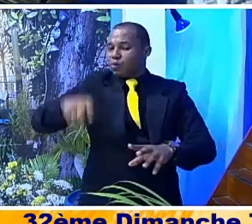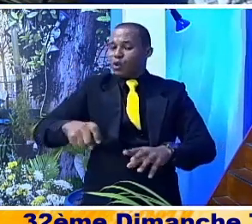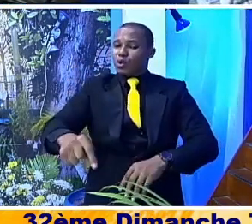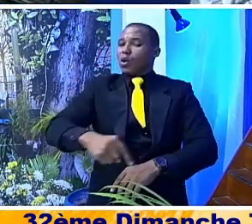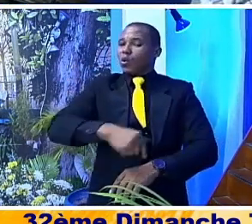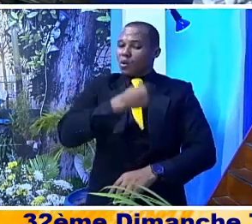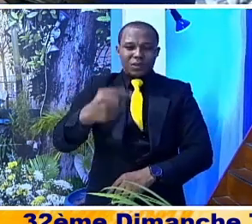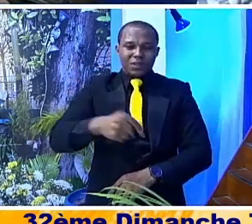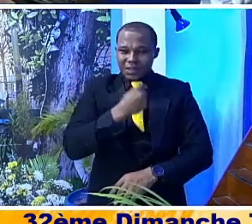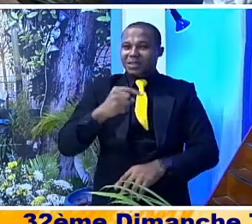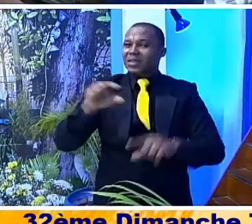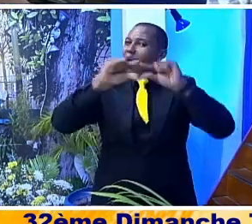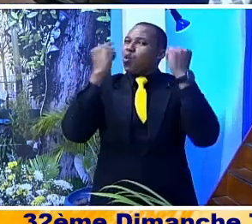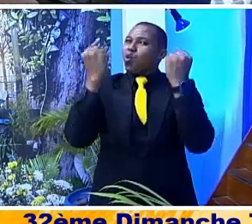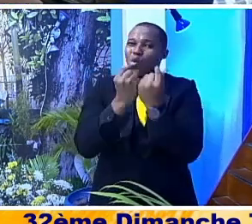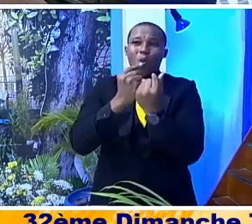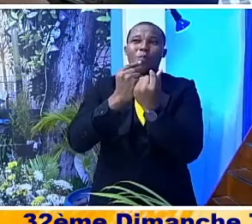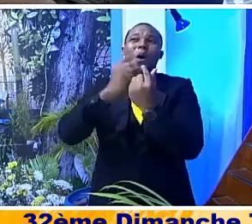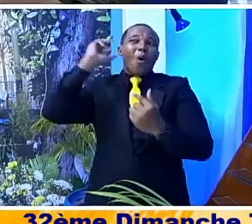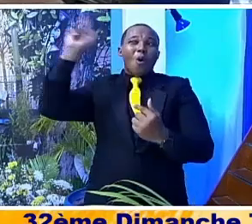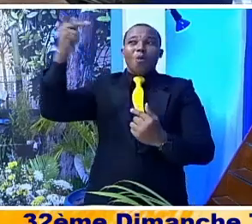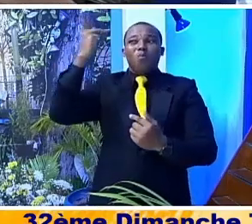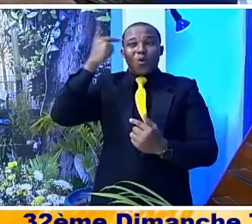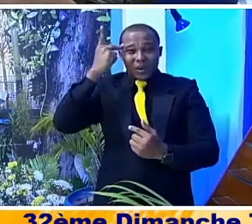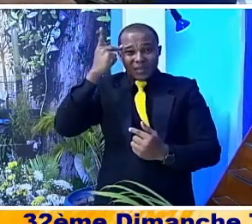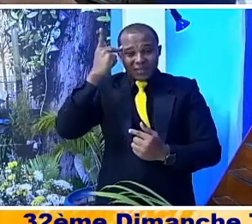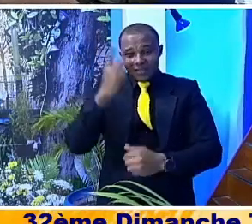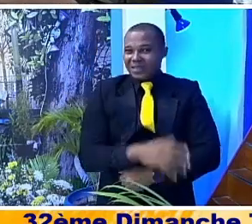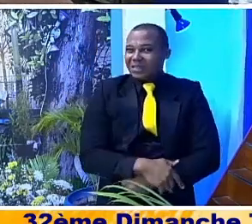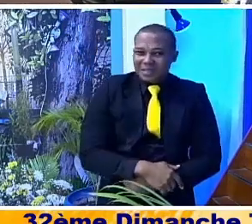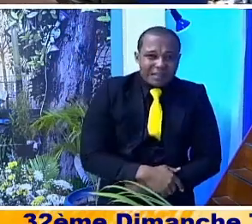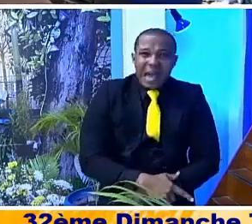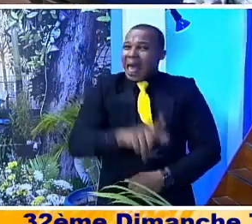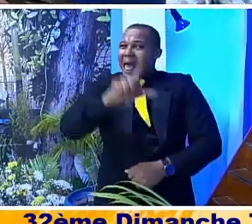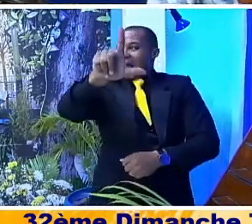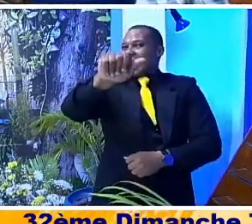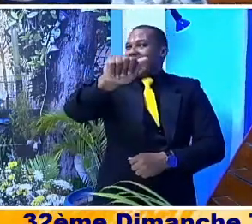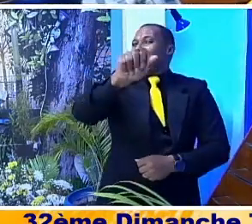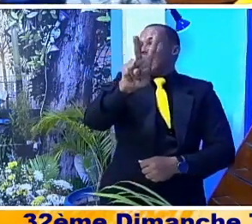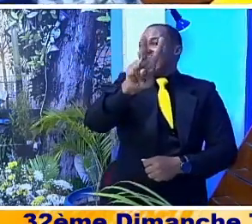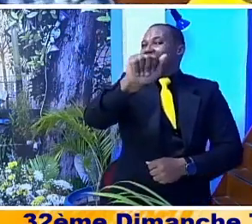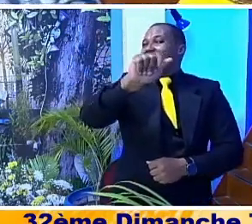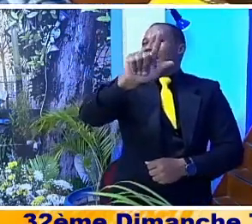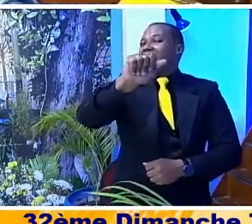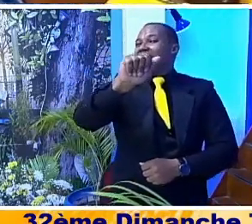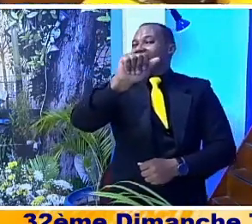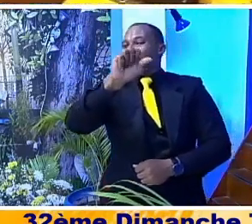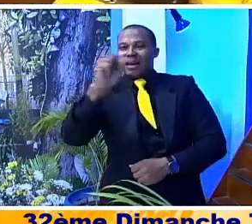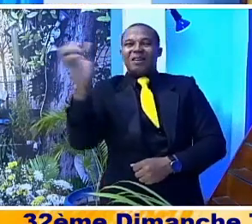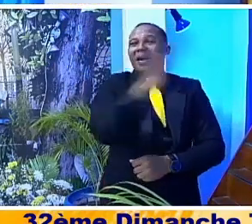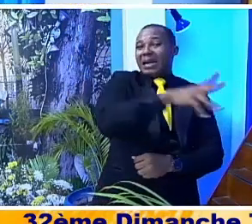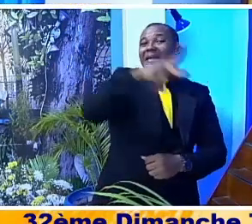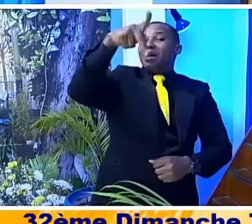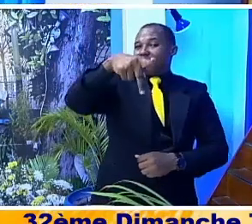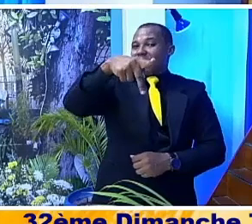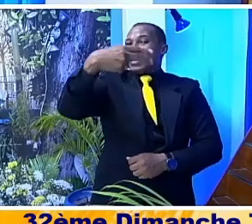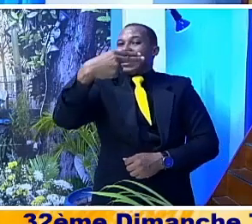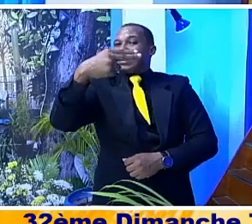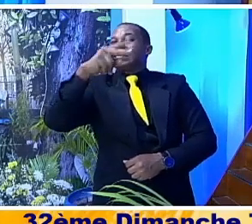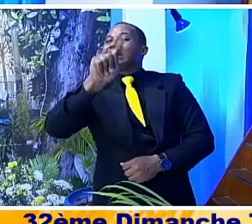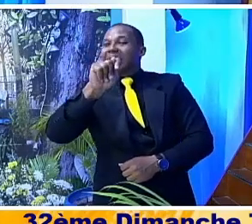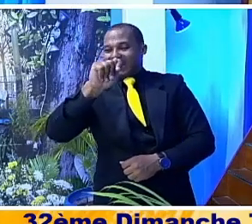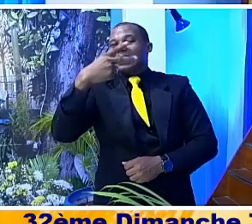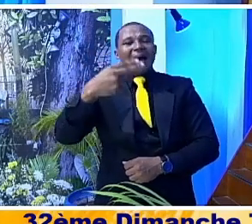dans un parti politique. Ouais, pas de Lavalas, PHTK, ceci, cela. Pas de moment pour ça encore. C'est un pays qui a